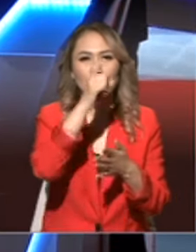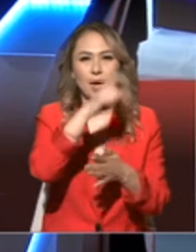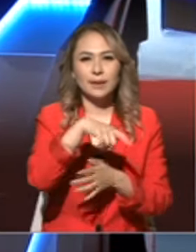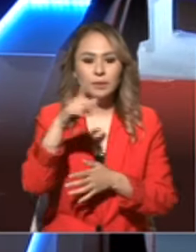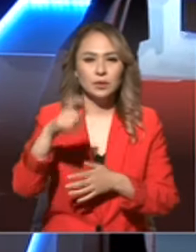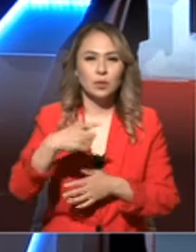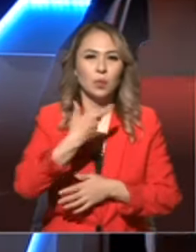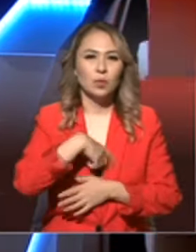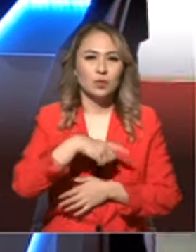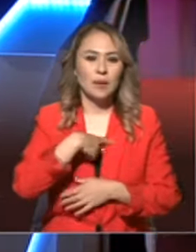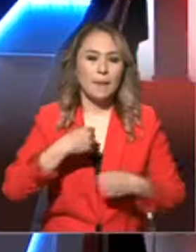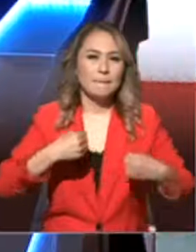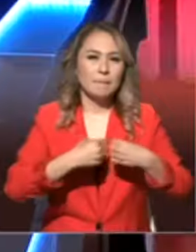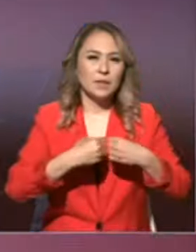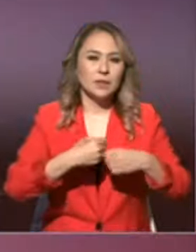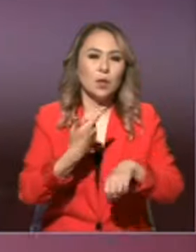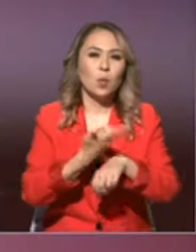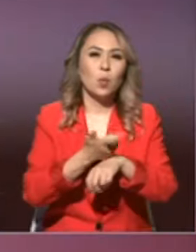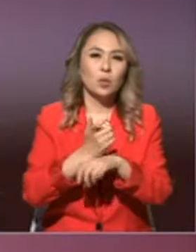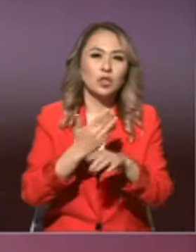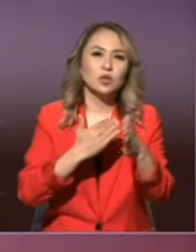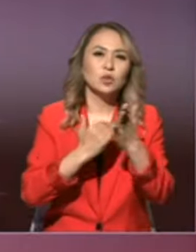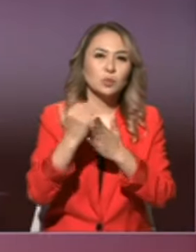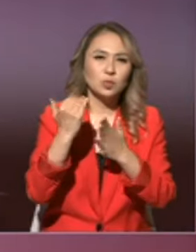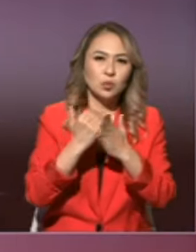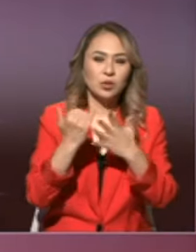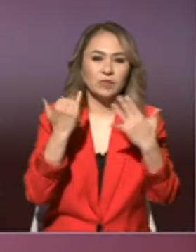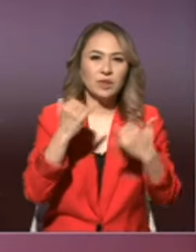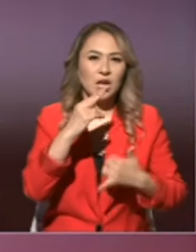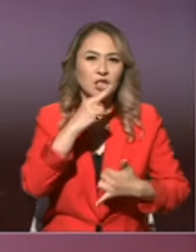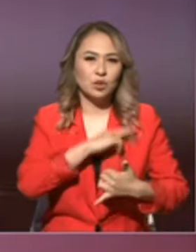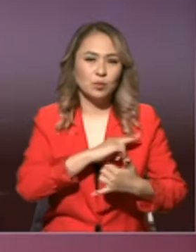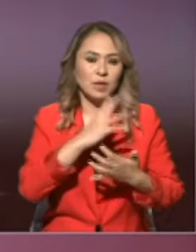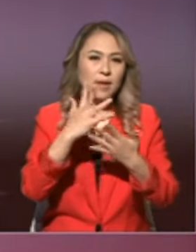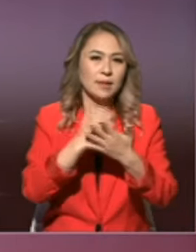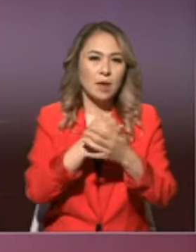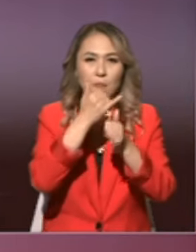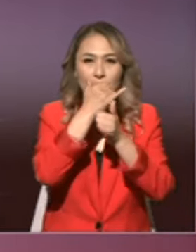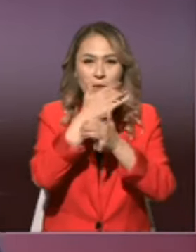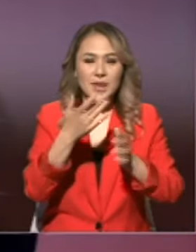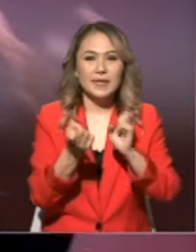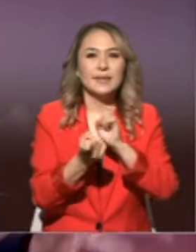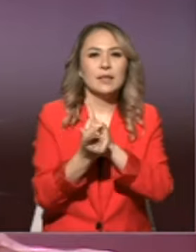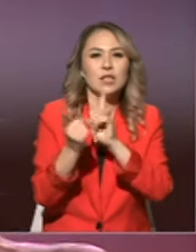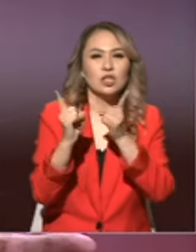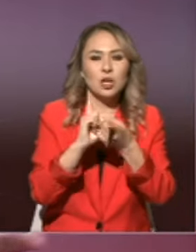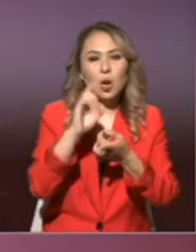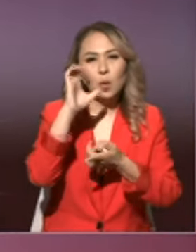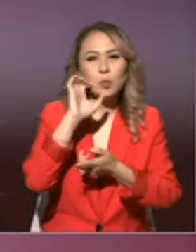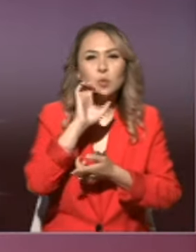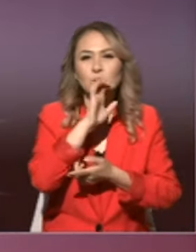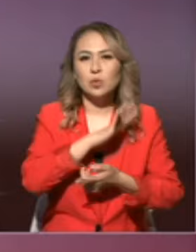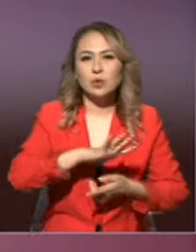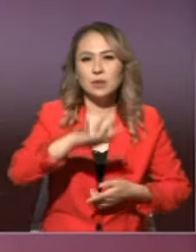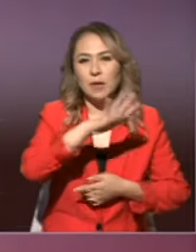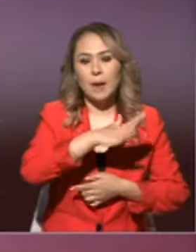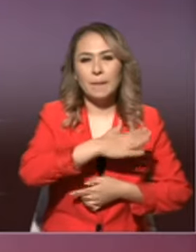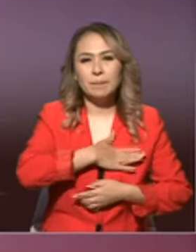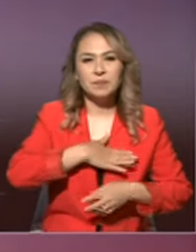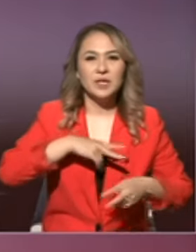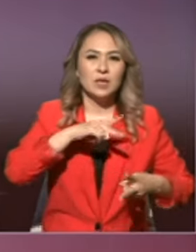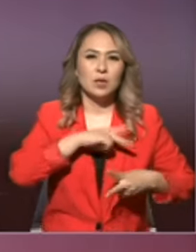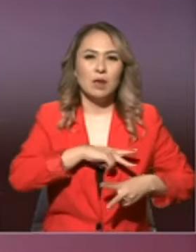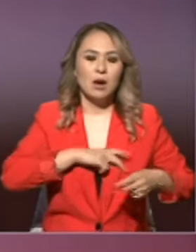адамдардың өзара бәсекелестігі өте жоғары, кейбір азаматтар өзіне жұмыс таба алмайды. Керісінше солтүстікте бізде еңбек